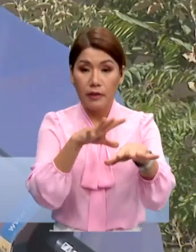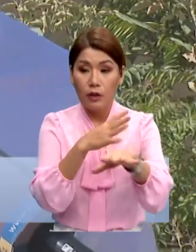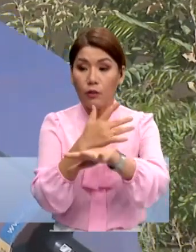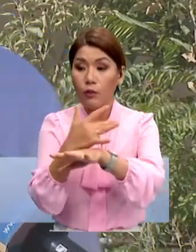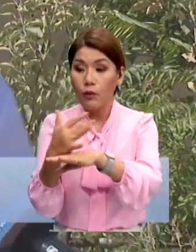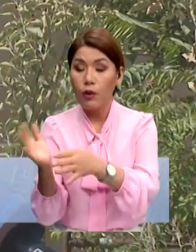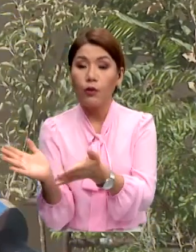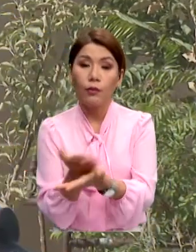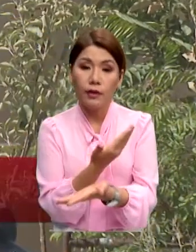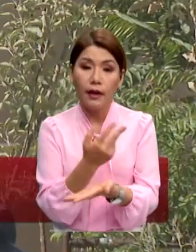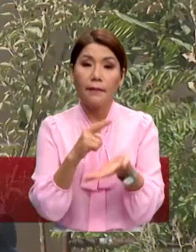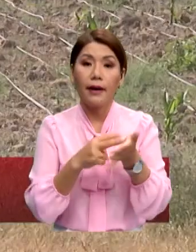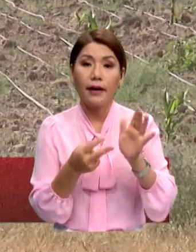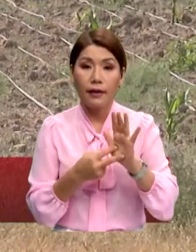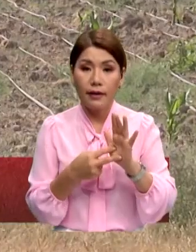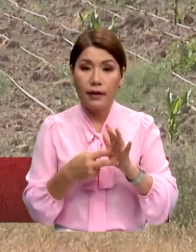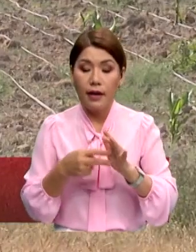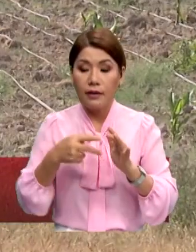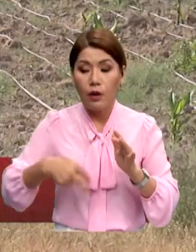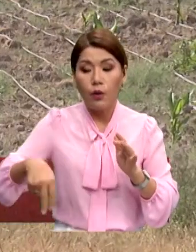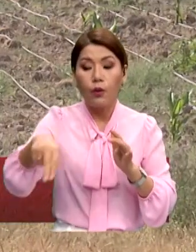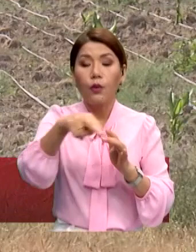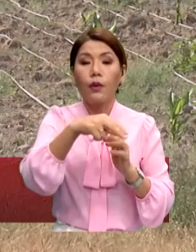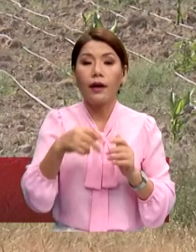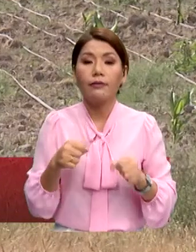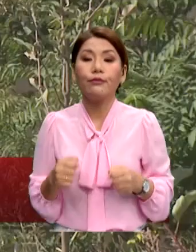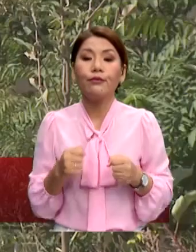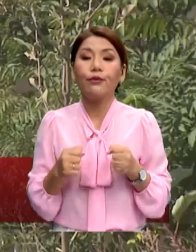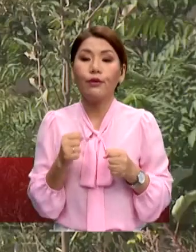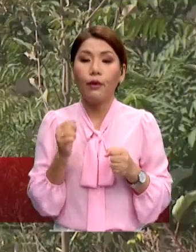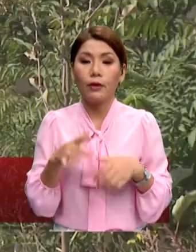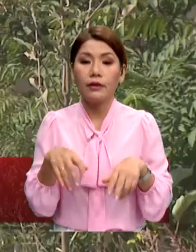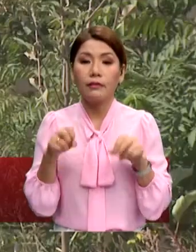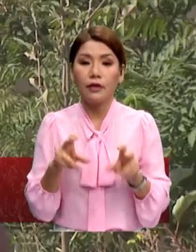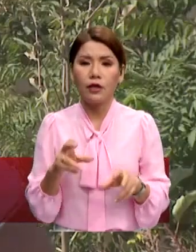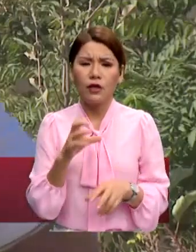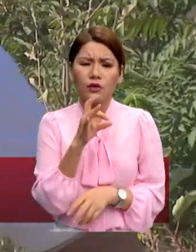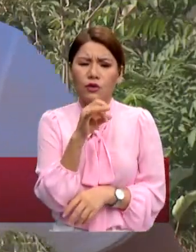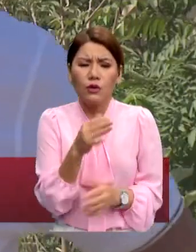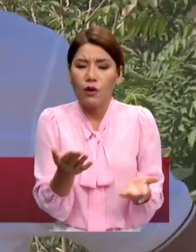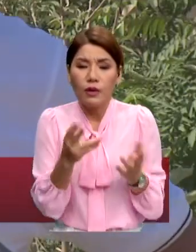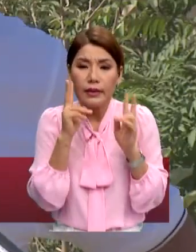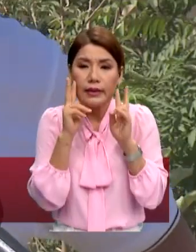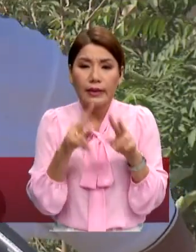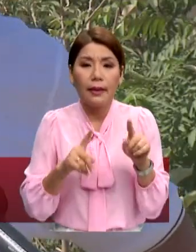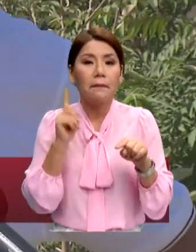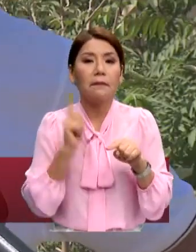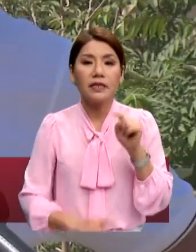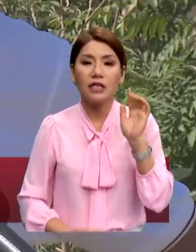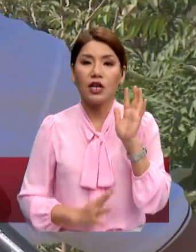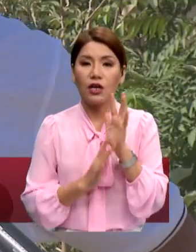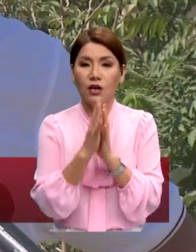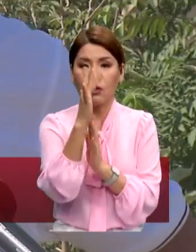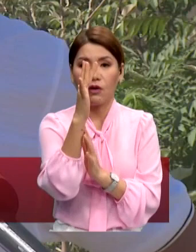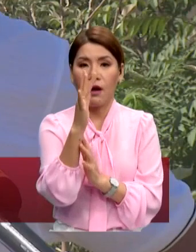По плану, вот здесь будет круговая беговая дорожка. Это сорт какой-то, я не знаю. Она быстро растет, у тебя